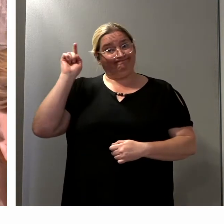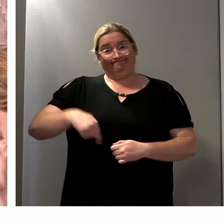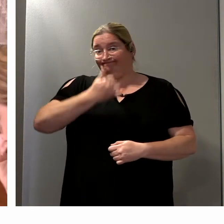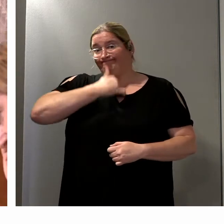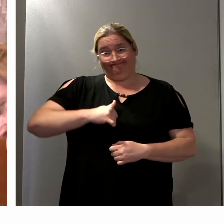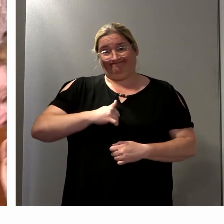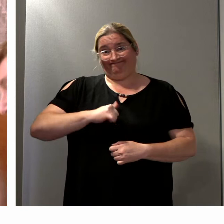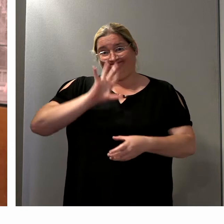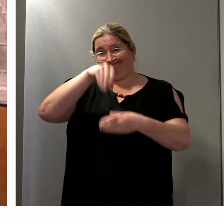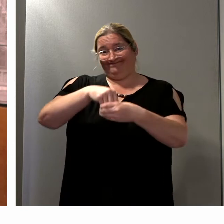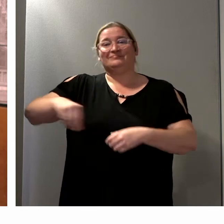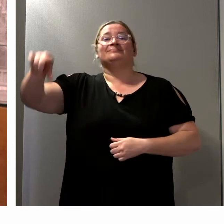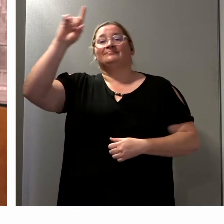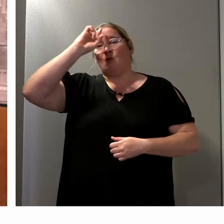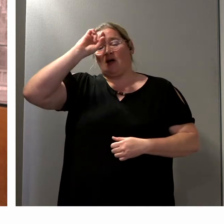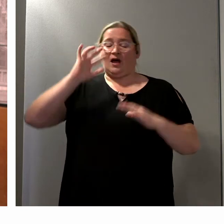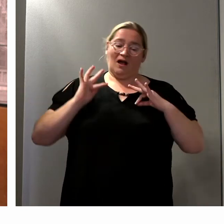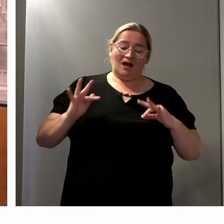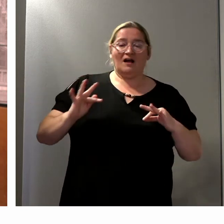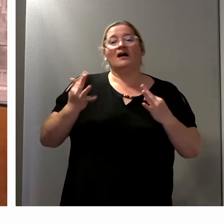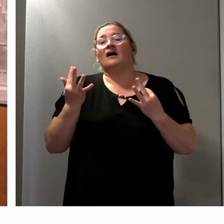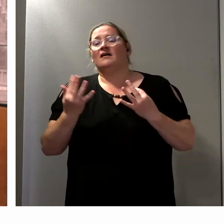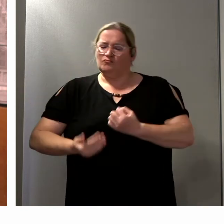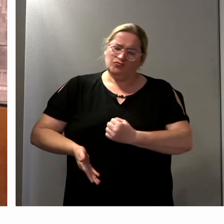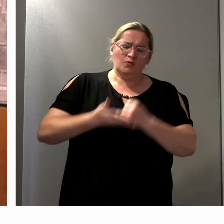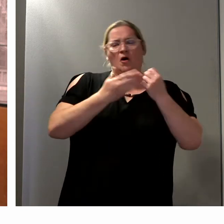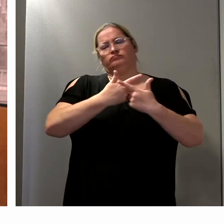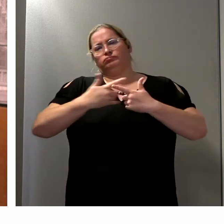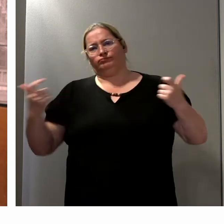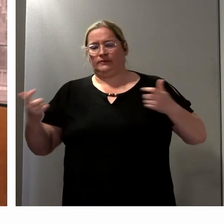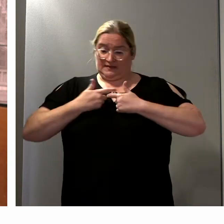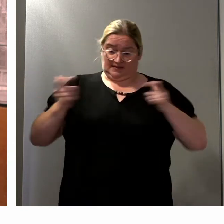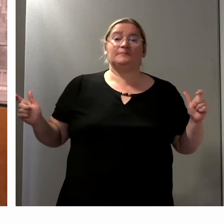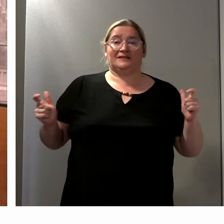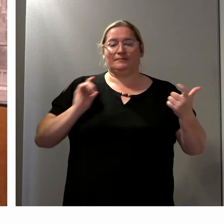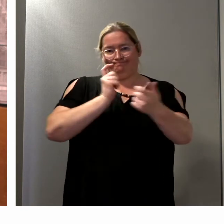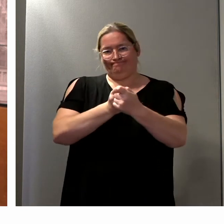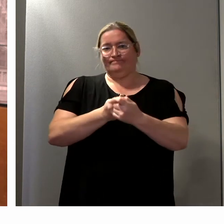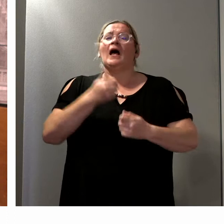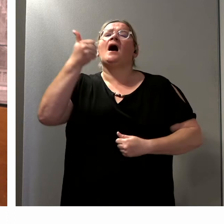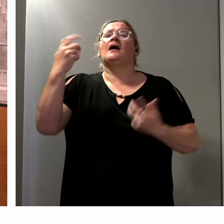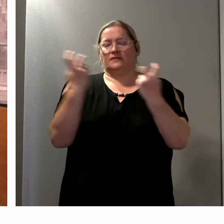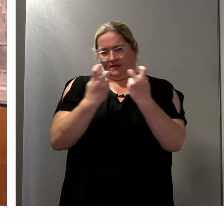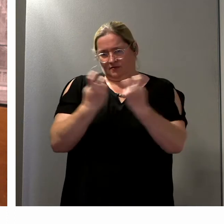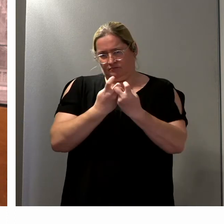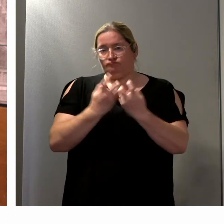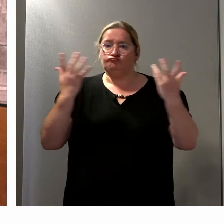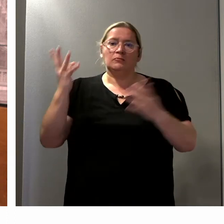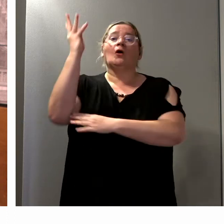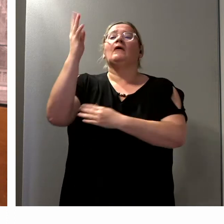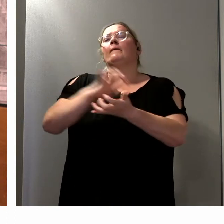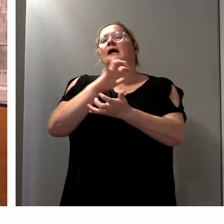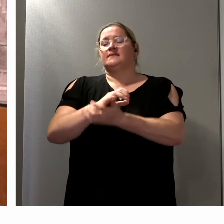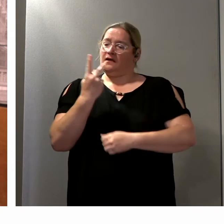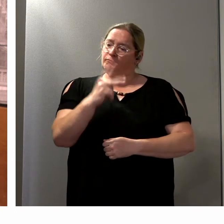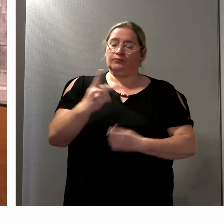pouvoir harmoniser les mises en accessibilité des différents supports. Exemple très simple, pour une conférence de presse ministre, on va faire en